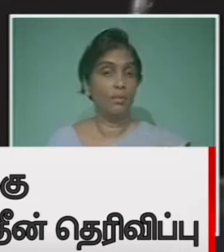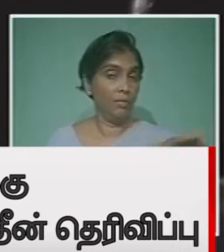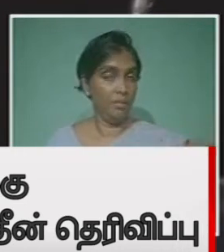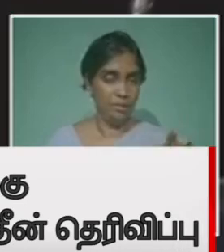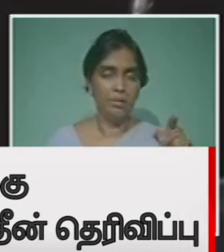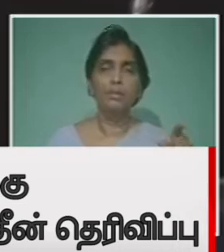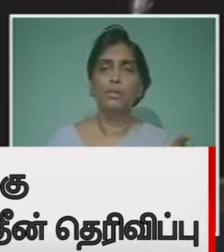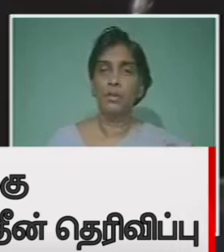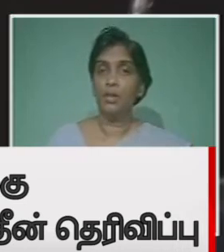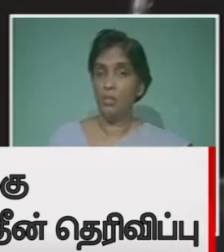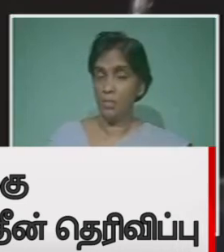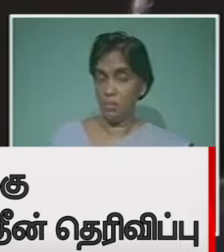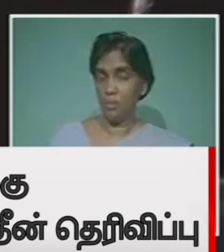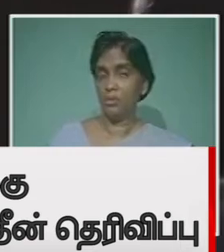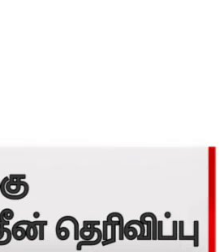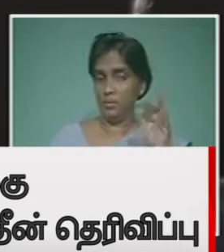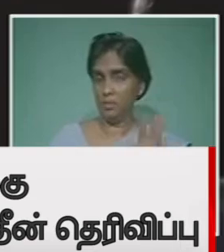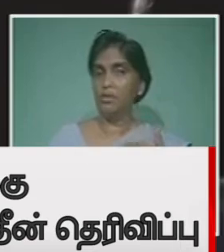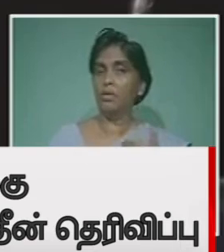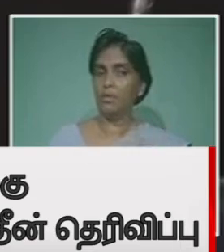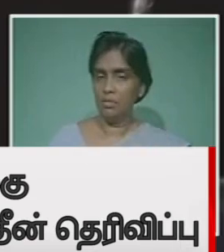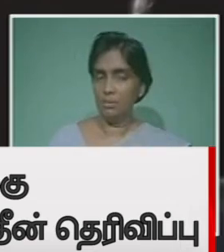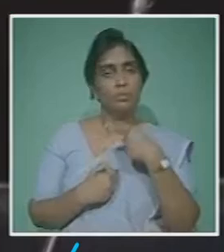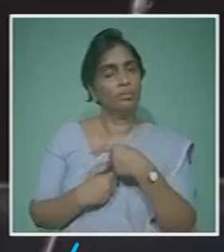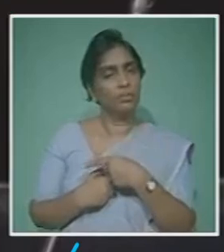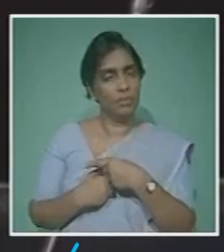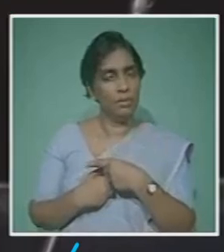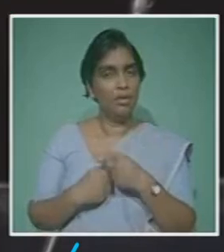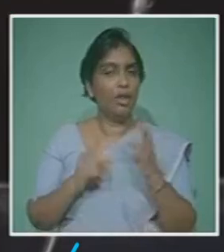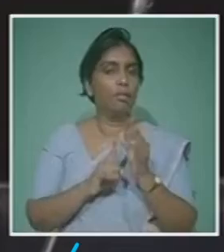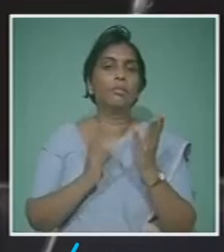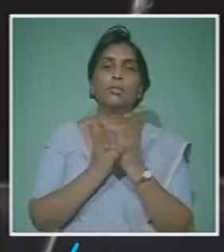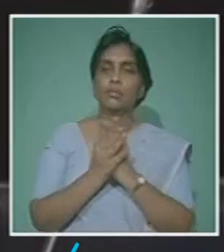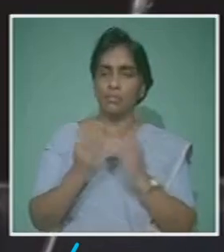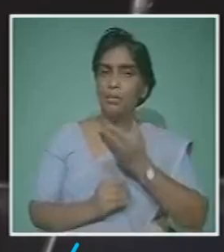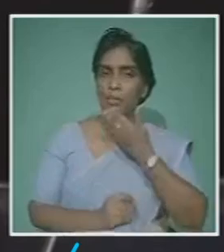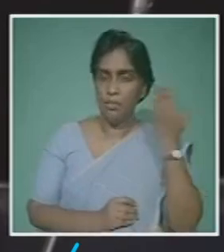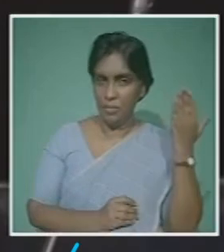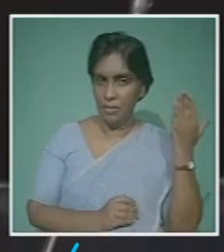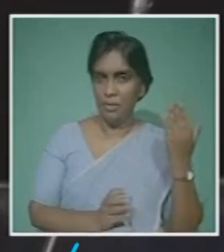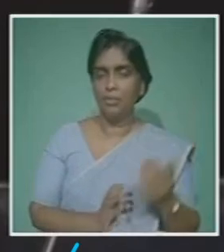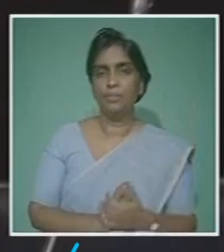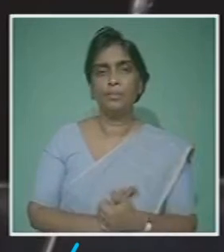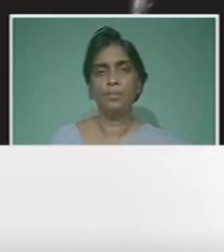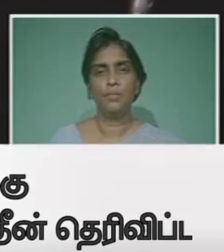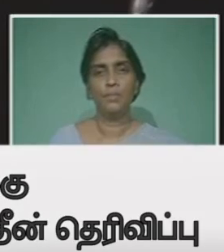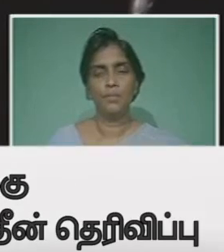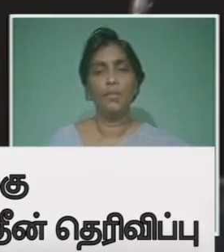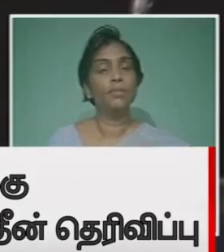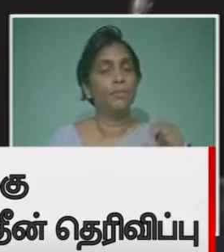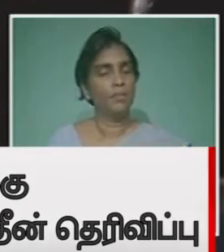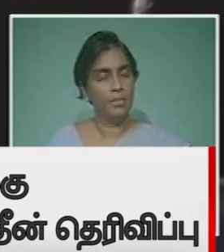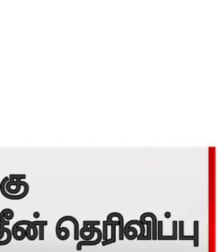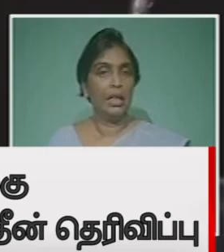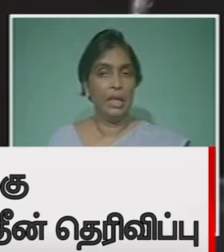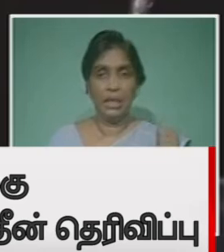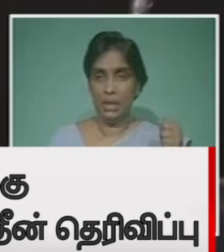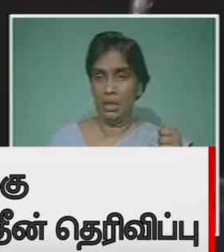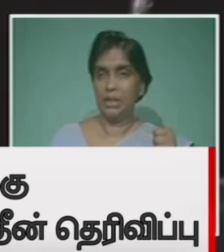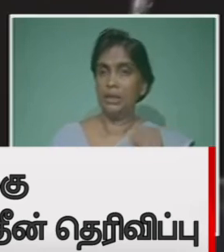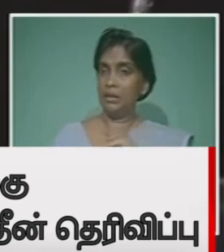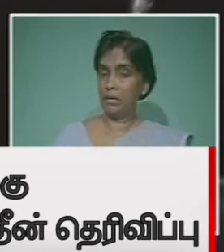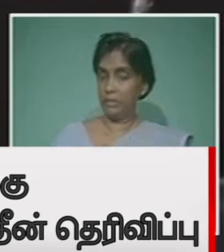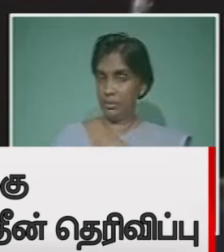செய்து கொடுக்கின்ற பொழுது இந்த பஞ்சத்தை போக்குவதற்கான வசதியாக அது ஒரு காரணமாக அமையும். எனவே இன்று திருவில்காரர்கள் மிக கஷ்டப்படுகிறார்கள். அன்றன்று